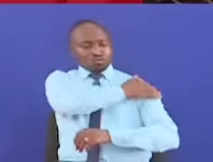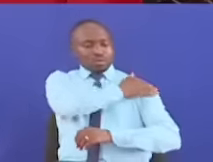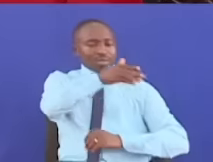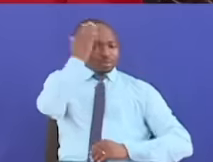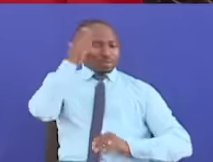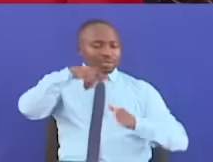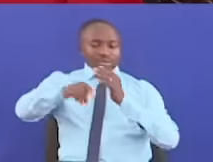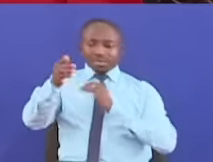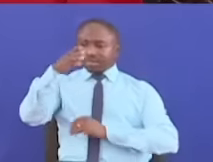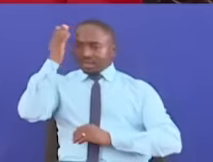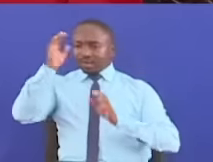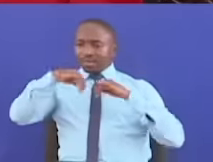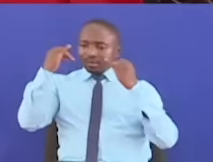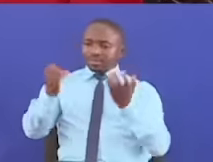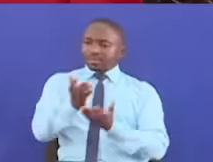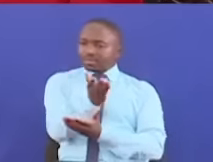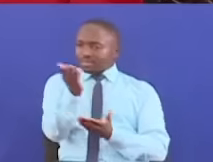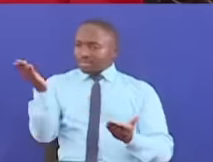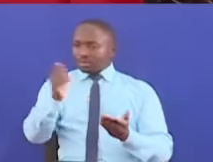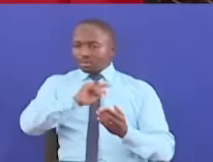bidhumas zing